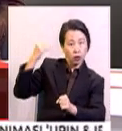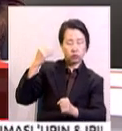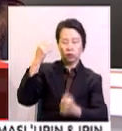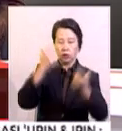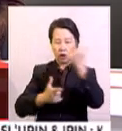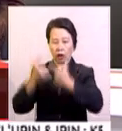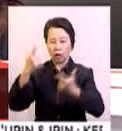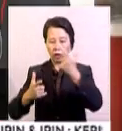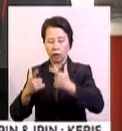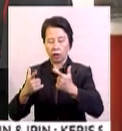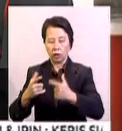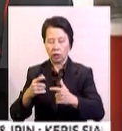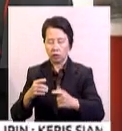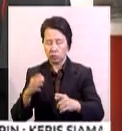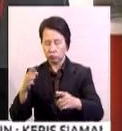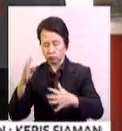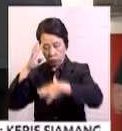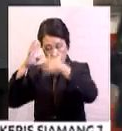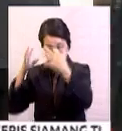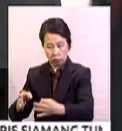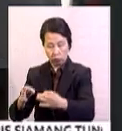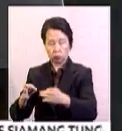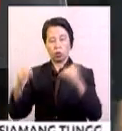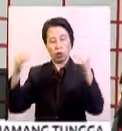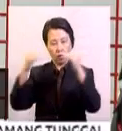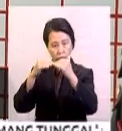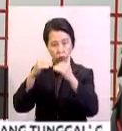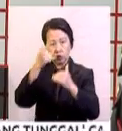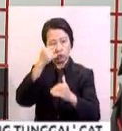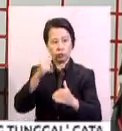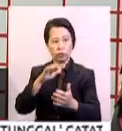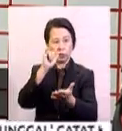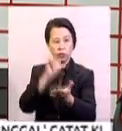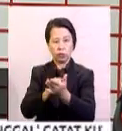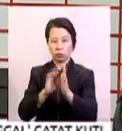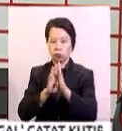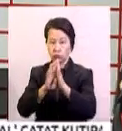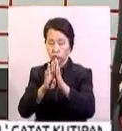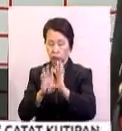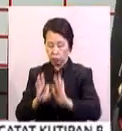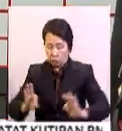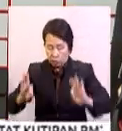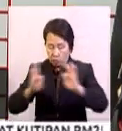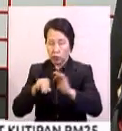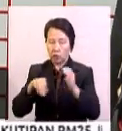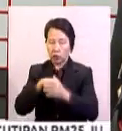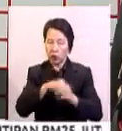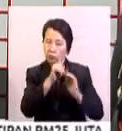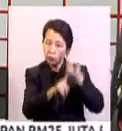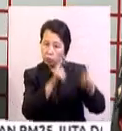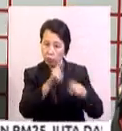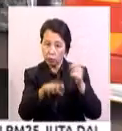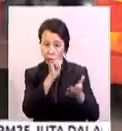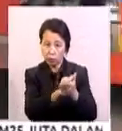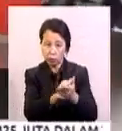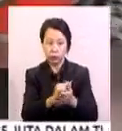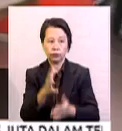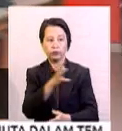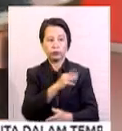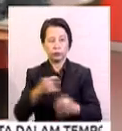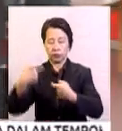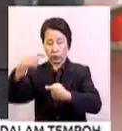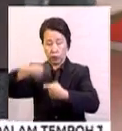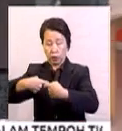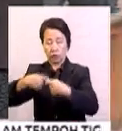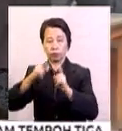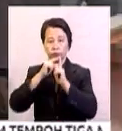Lawatan itu bertujuan mencapai keputusan lebih adil kerana ianya merupakan bukti penting dalam inquest tersebut. Selain itu, berkaitan